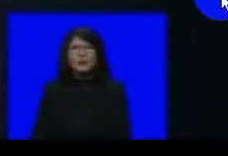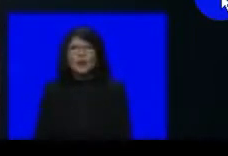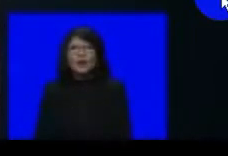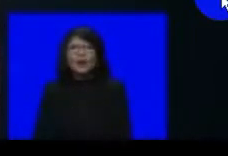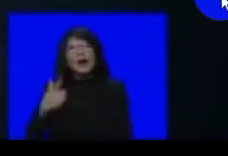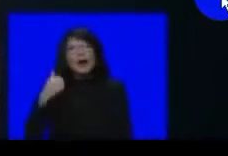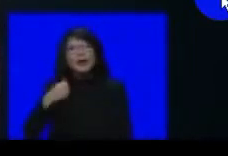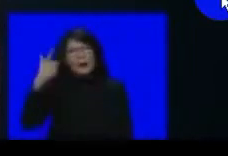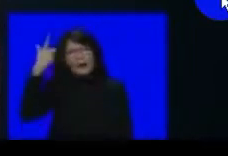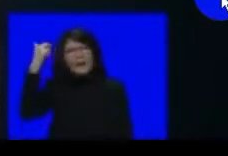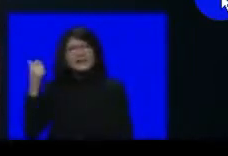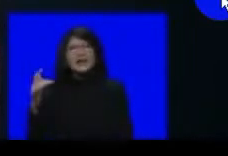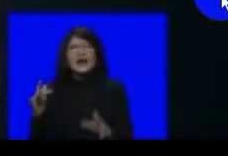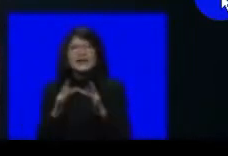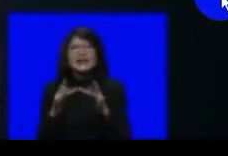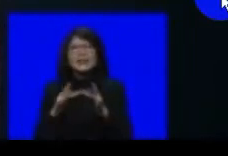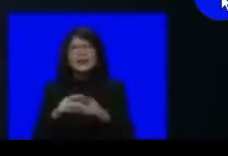madrasah